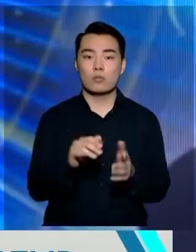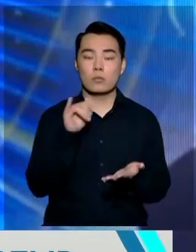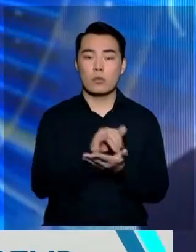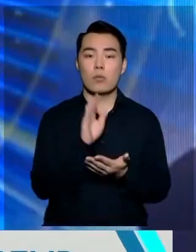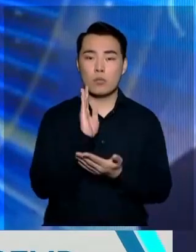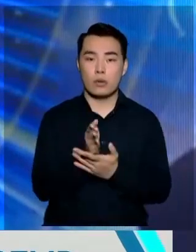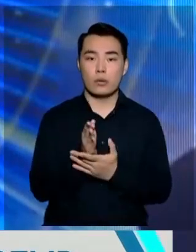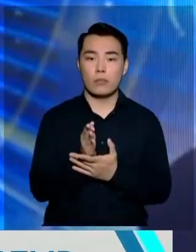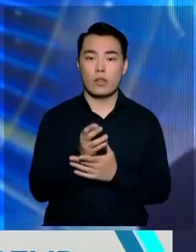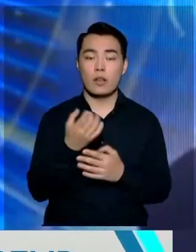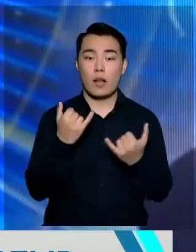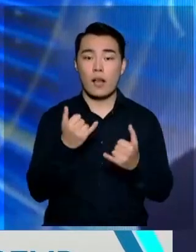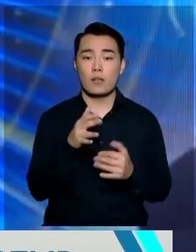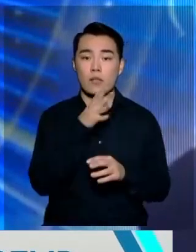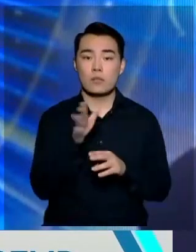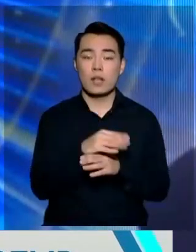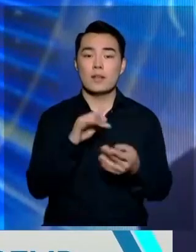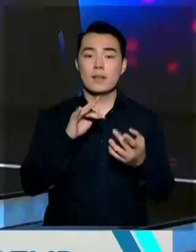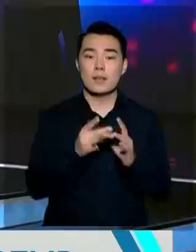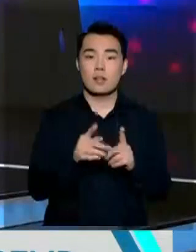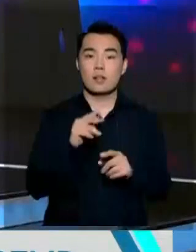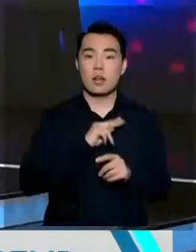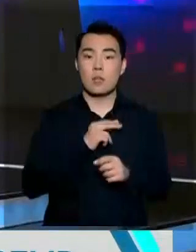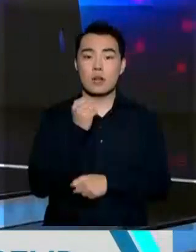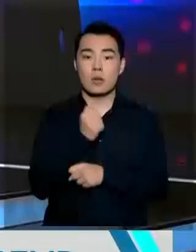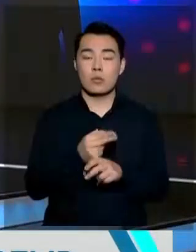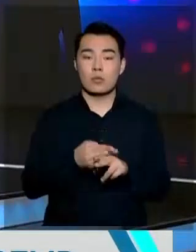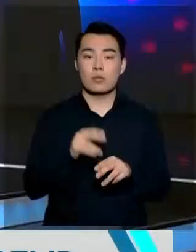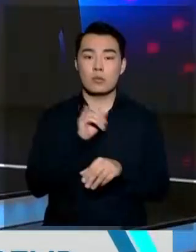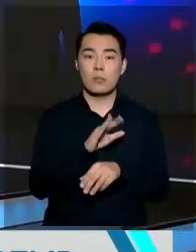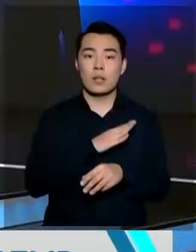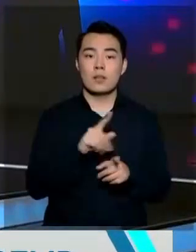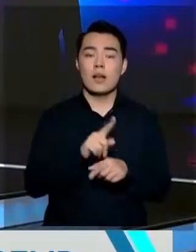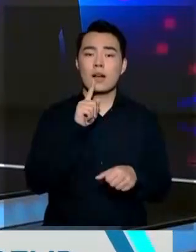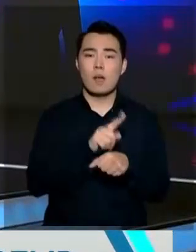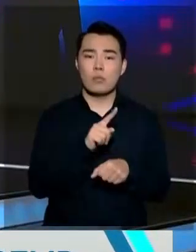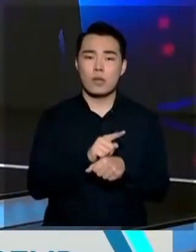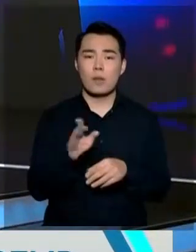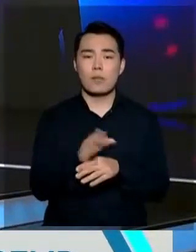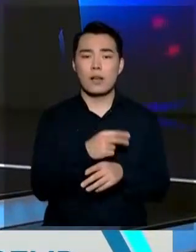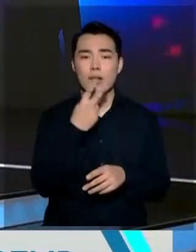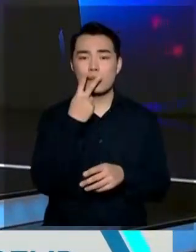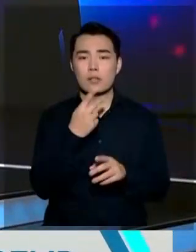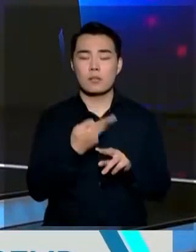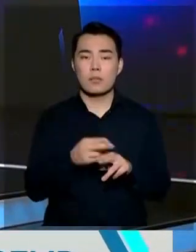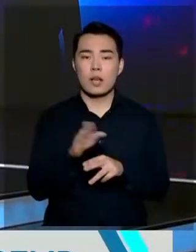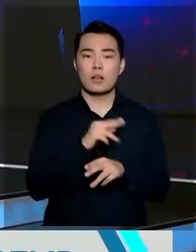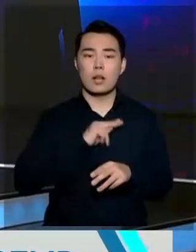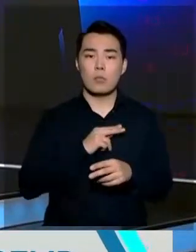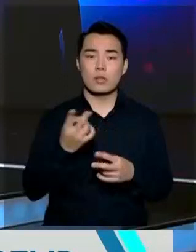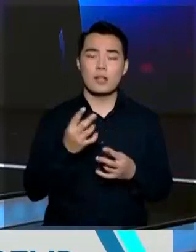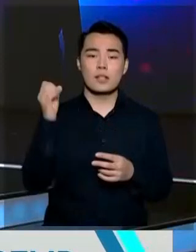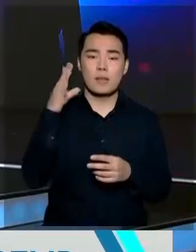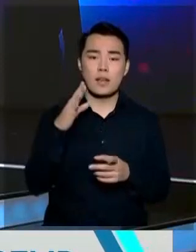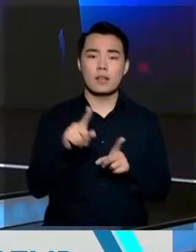қазір таңда біз электронды қызметтерді жасадық. Жақ енді коммунал, монополистердің қызметтері әлі ол жақта жұмыс істеу керек. Сол үшін